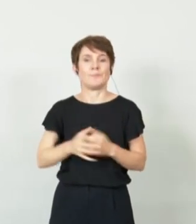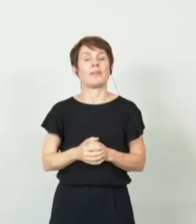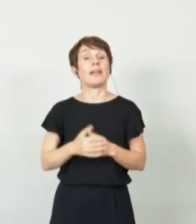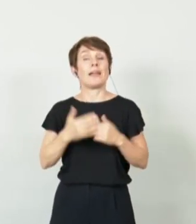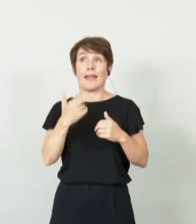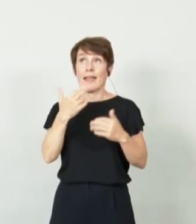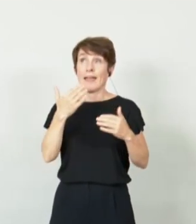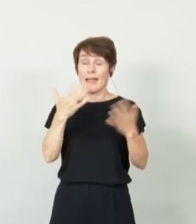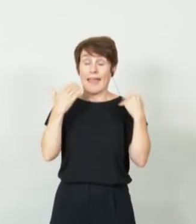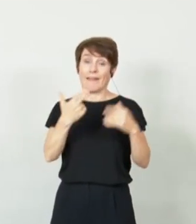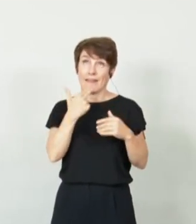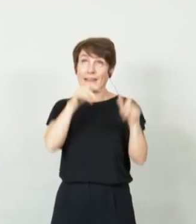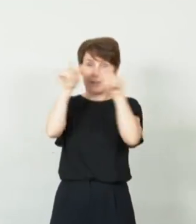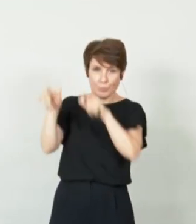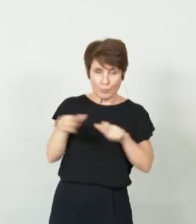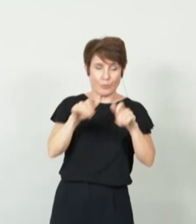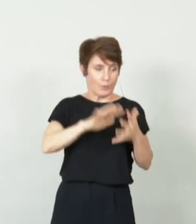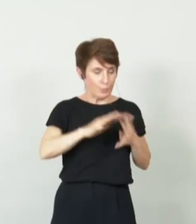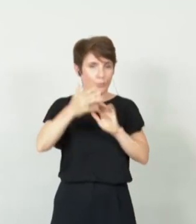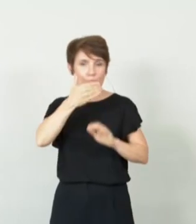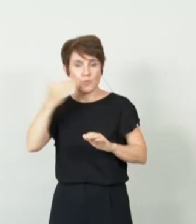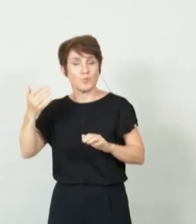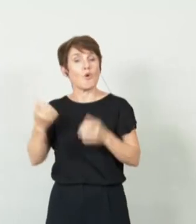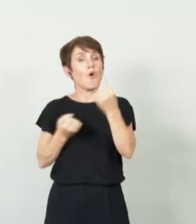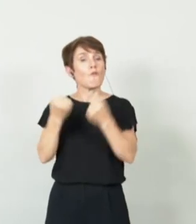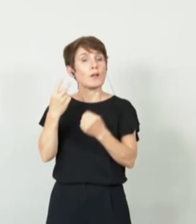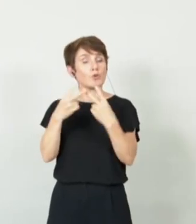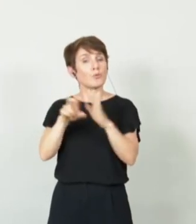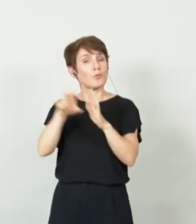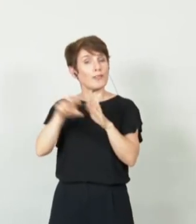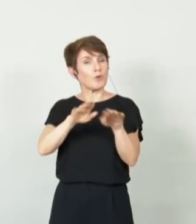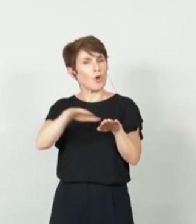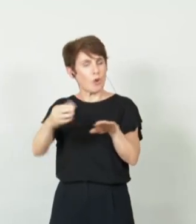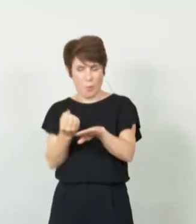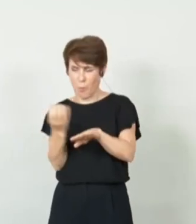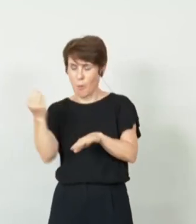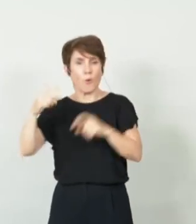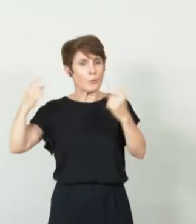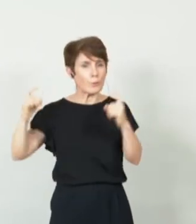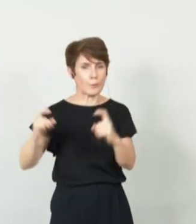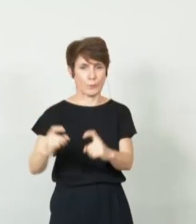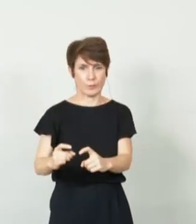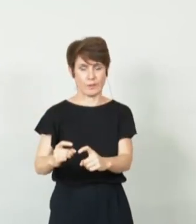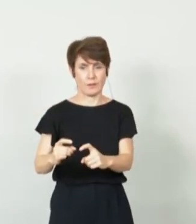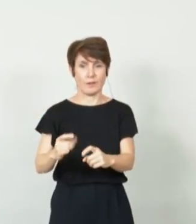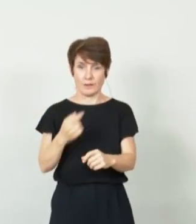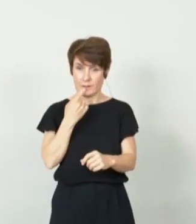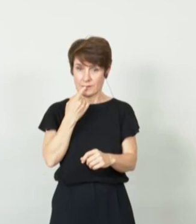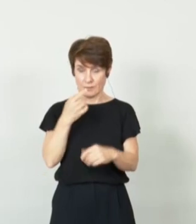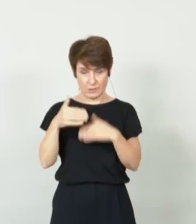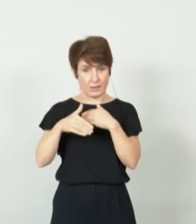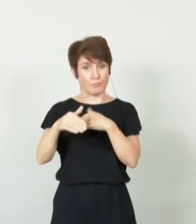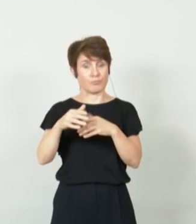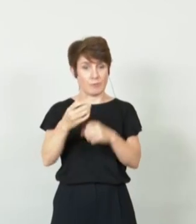véhicules de la ville qui satisfait donc ce parc les exigences de la zone affaiblissement tout véhicule qui va bientôt entrer en vigueur au